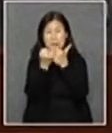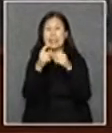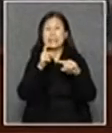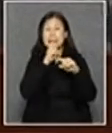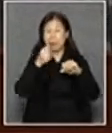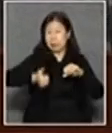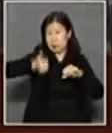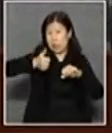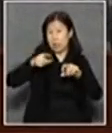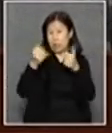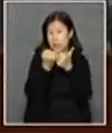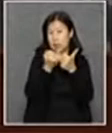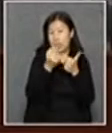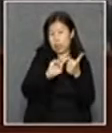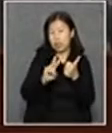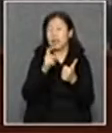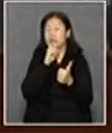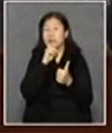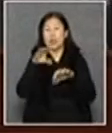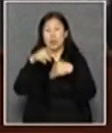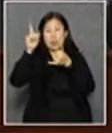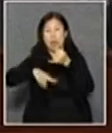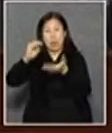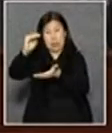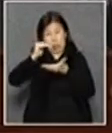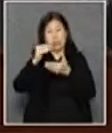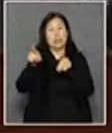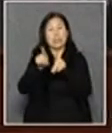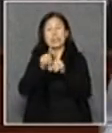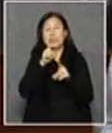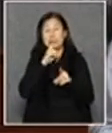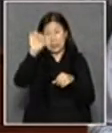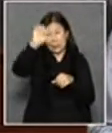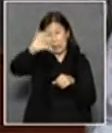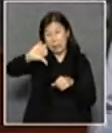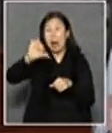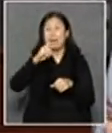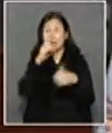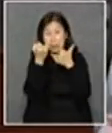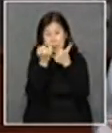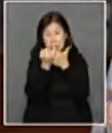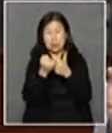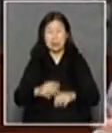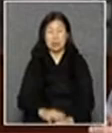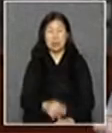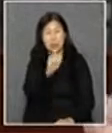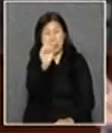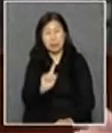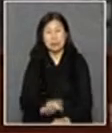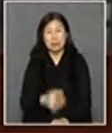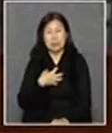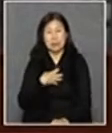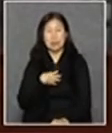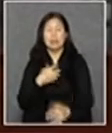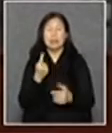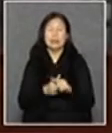學生，不會有沒有的，否則沒有人得獎，是不是？但是失敗同學裡面來說的話，往往什麼是覺得很氣